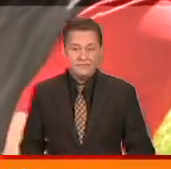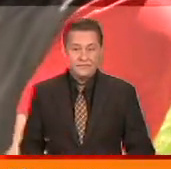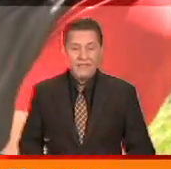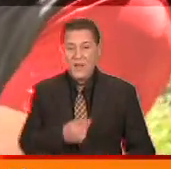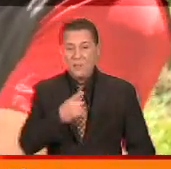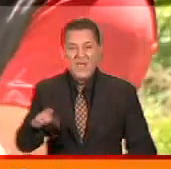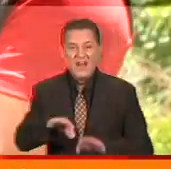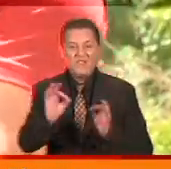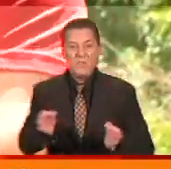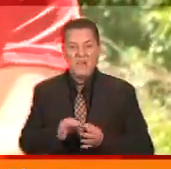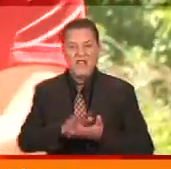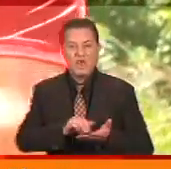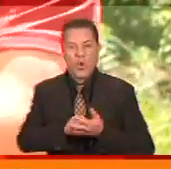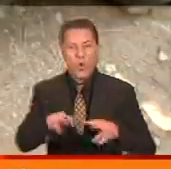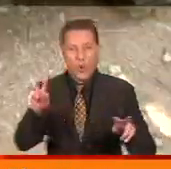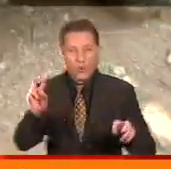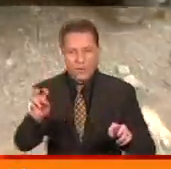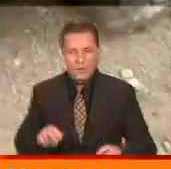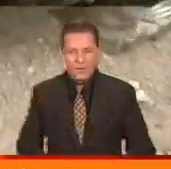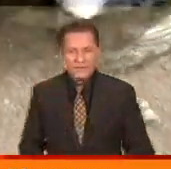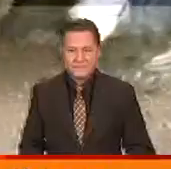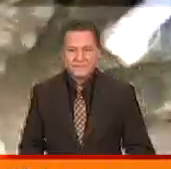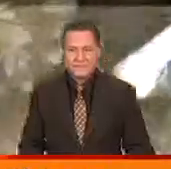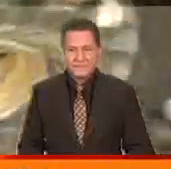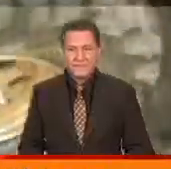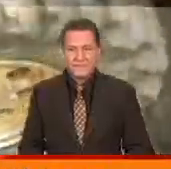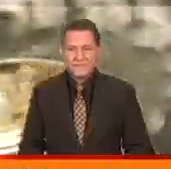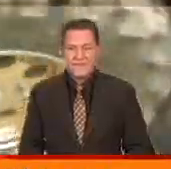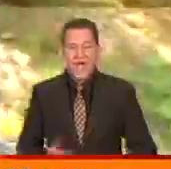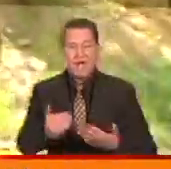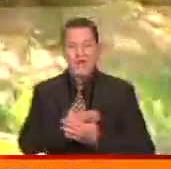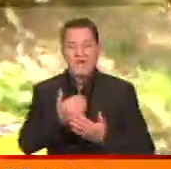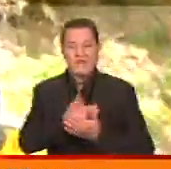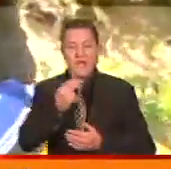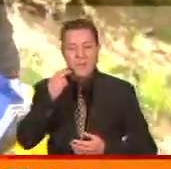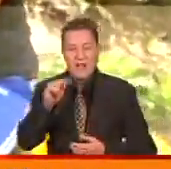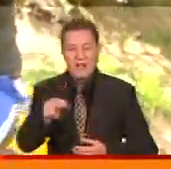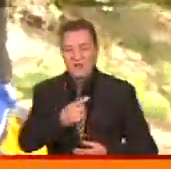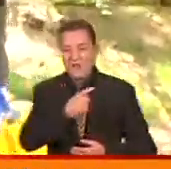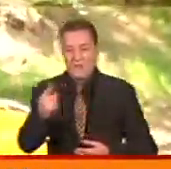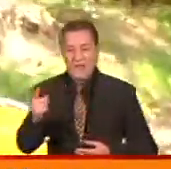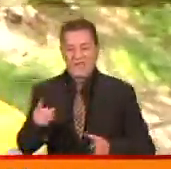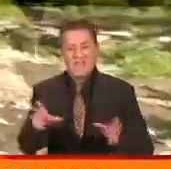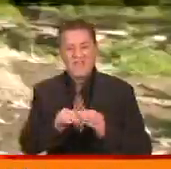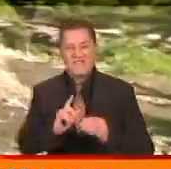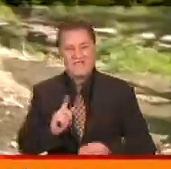Перший блін комом, далі з вами, Васю. Новачкам таки ліпше вперше проїхатися в